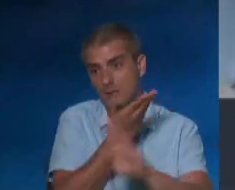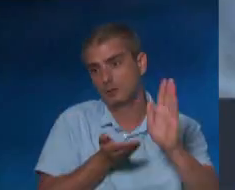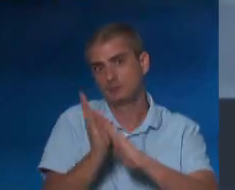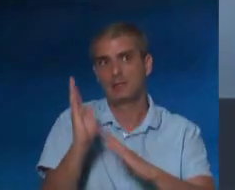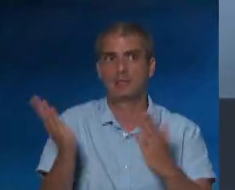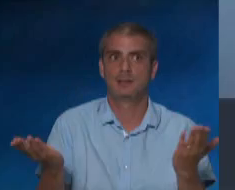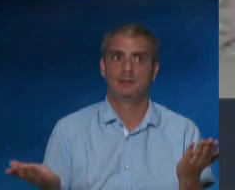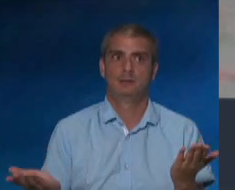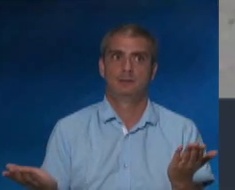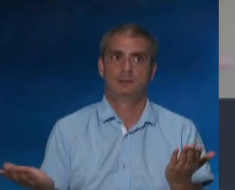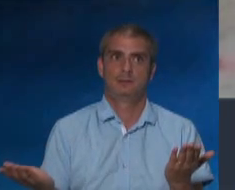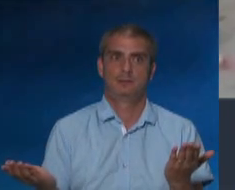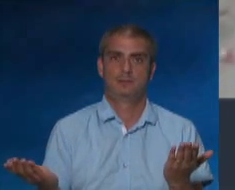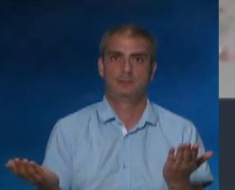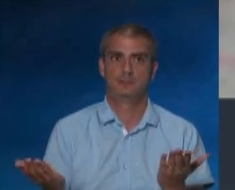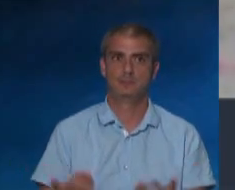לפחות. מהכפר